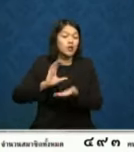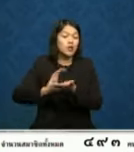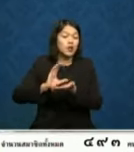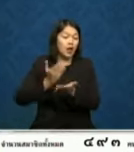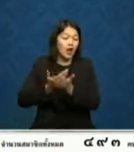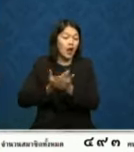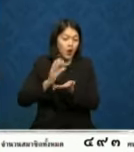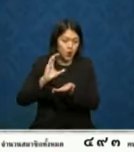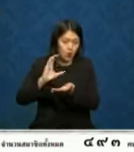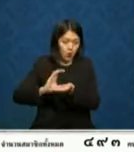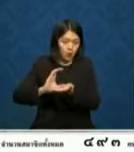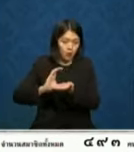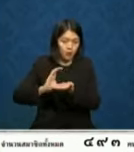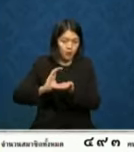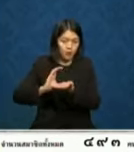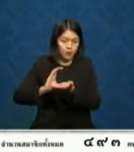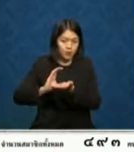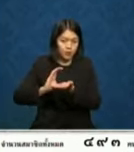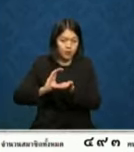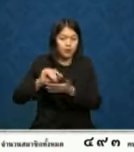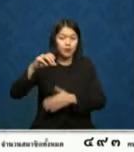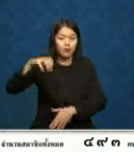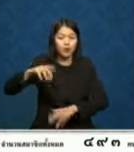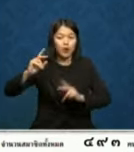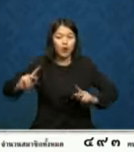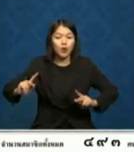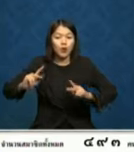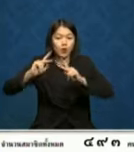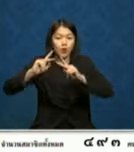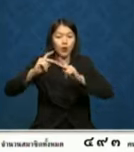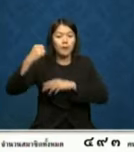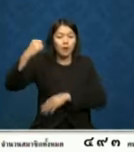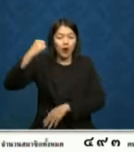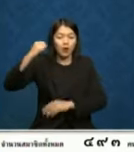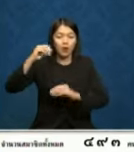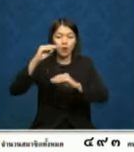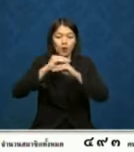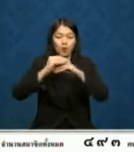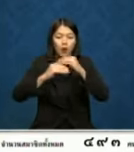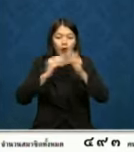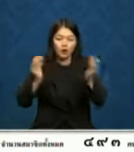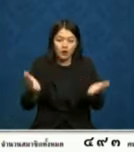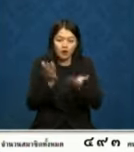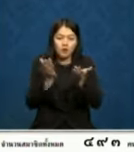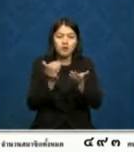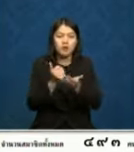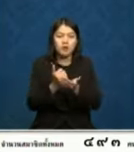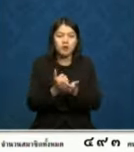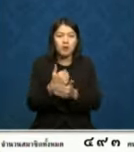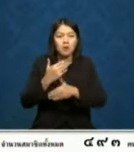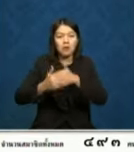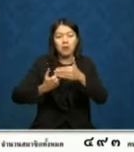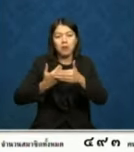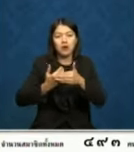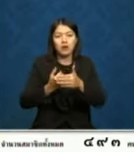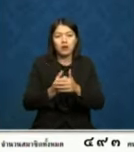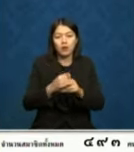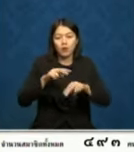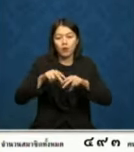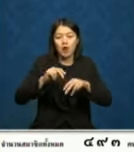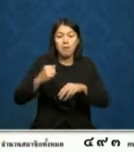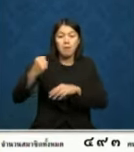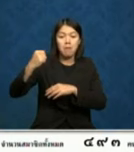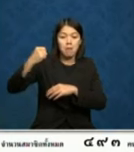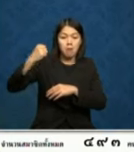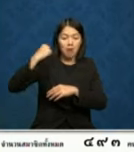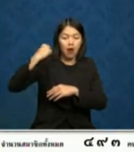ของสำนักงานปลัดกระทรวงพลังงานในโครงการสนับสนุนส่งเสริมการพัฒนาอนุรักษ์พลังงาน